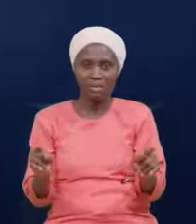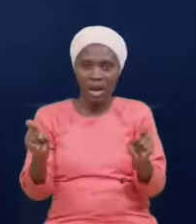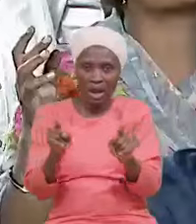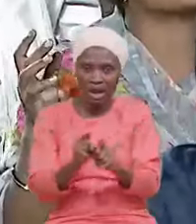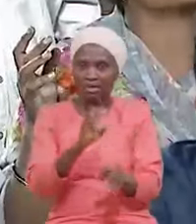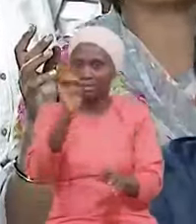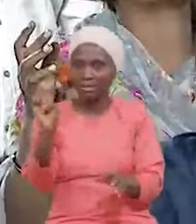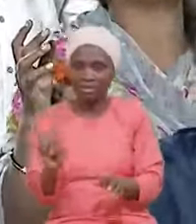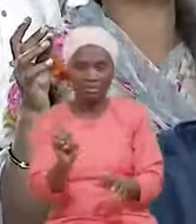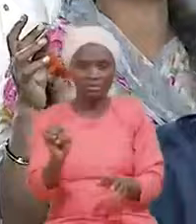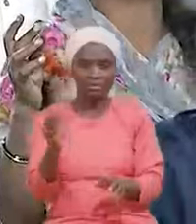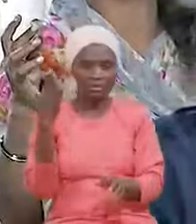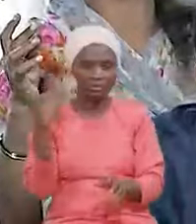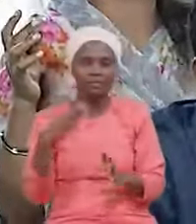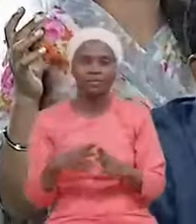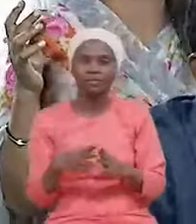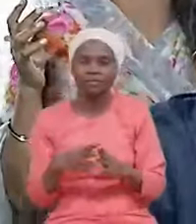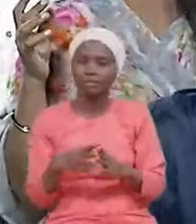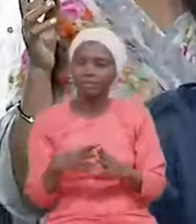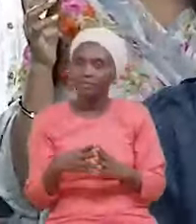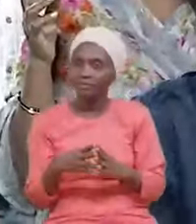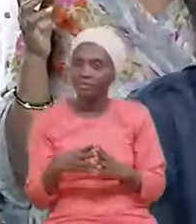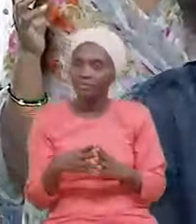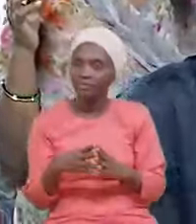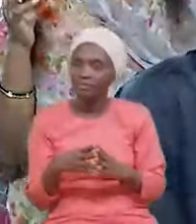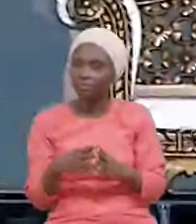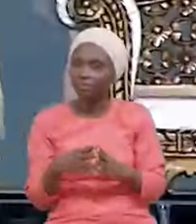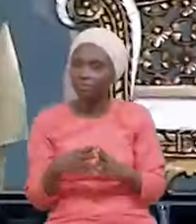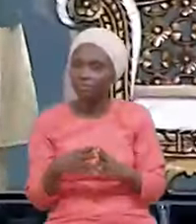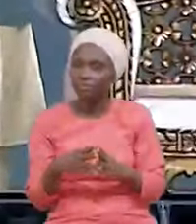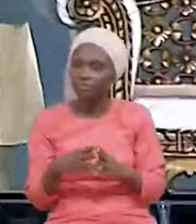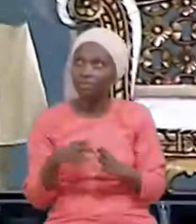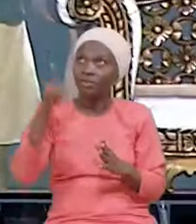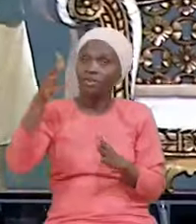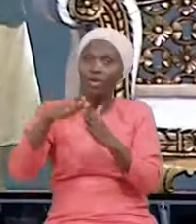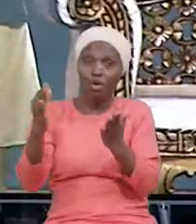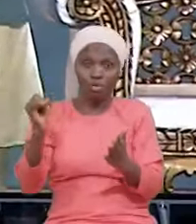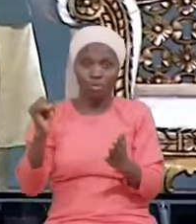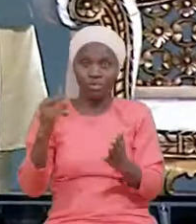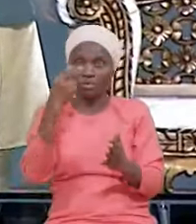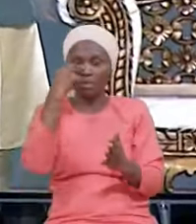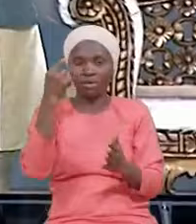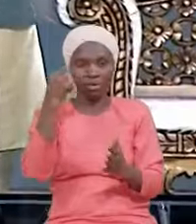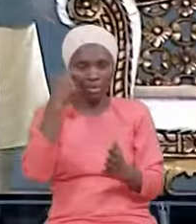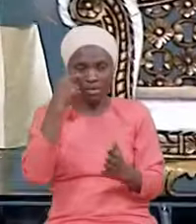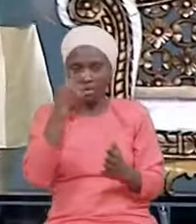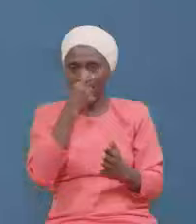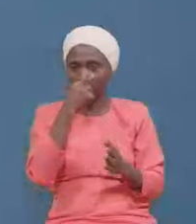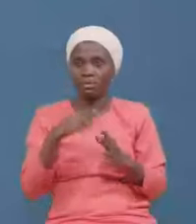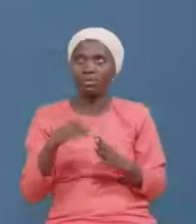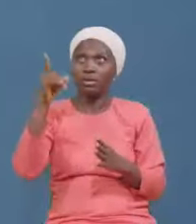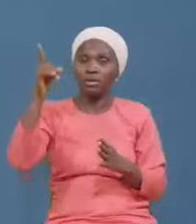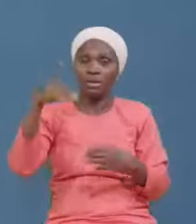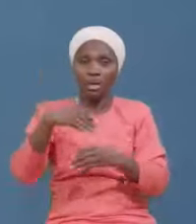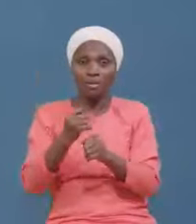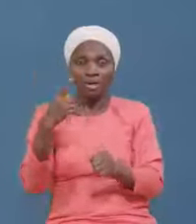ever. ఆయన శక్తి ఎప్పటికీ అదే మాదిరిగా నిలిచి ఉంటుంది. He opens blind eyes. ఆయన గుడ్డి వారి నేత్రాలు తెరవజేస్తాడు. He makes